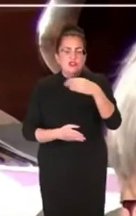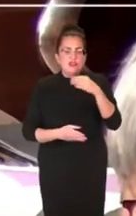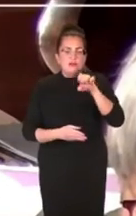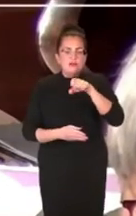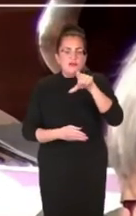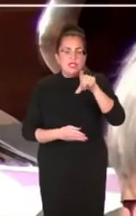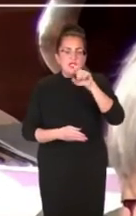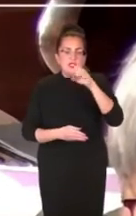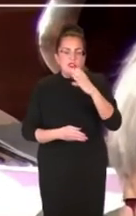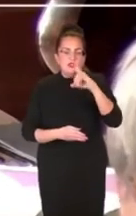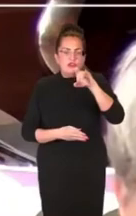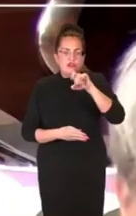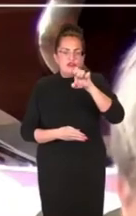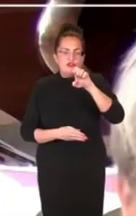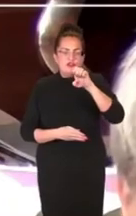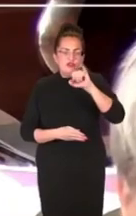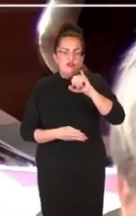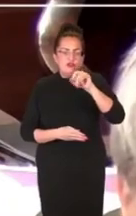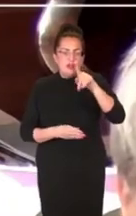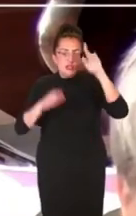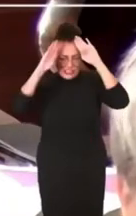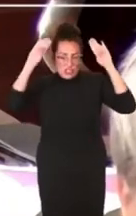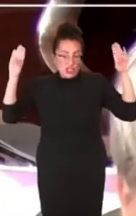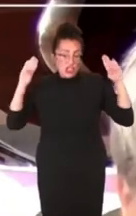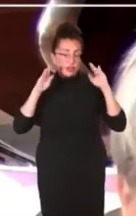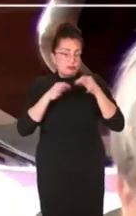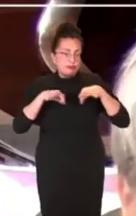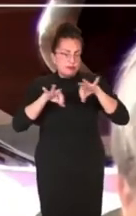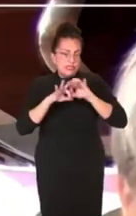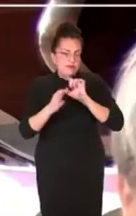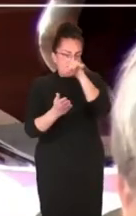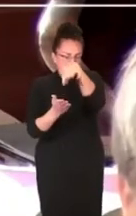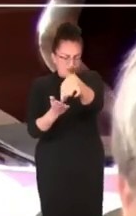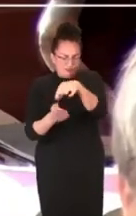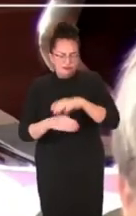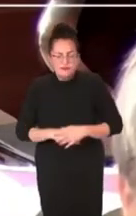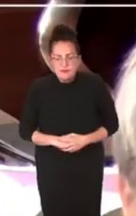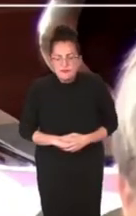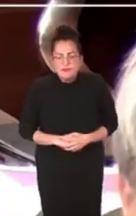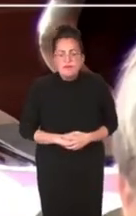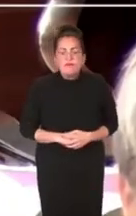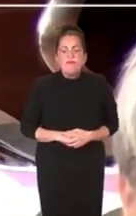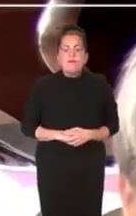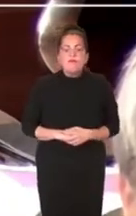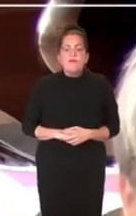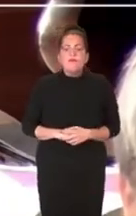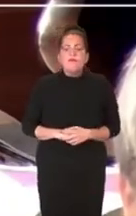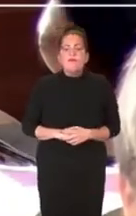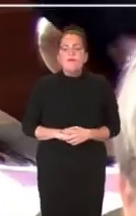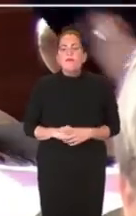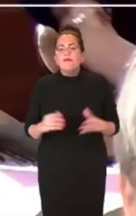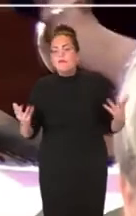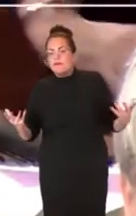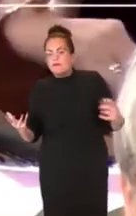notre démarche dans le cadre des ODD, pour lesquels effectivement nous nous employons